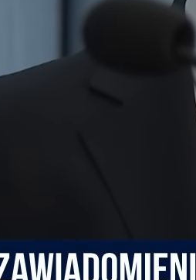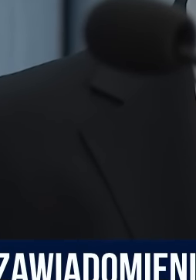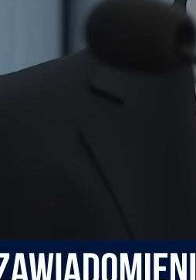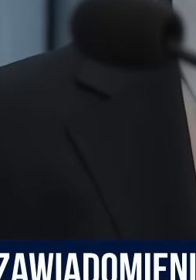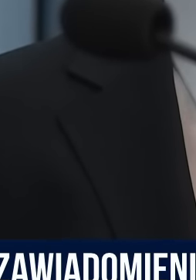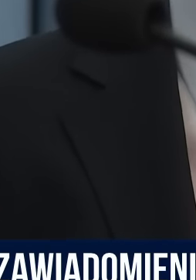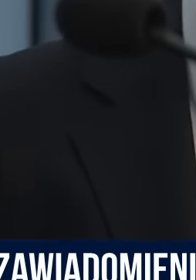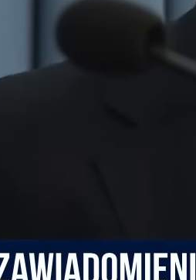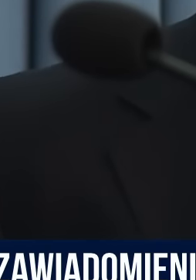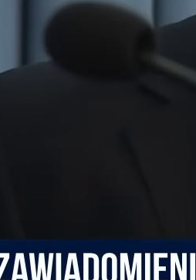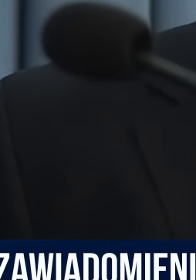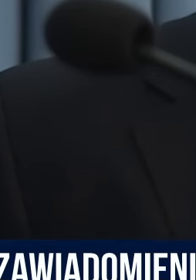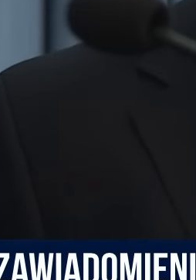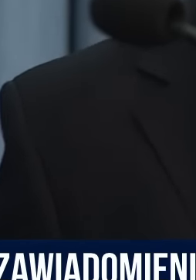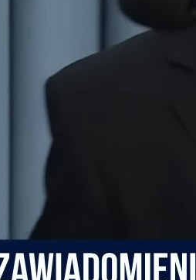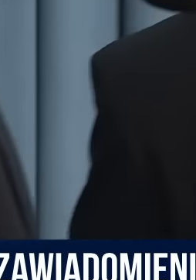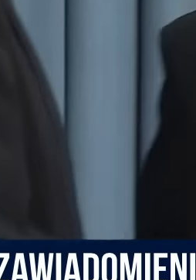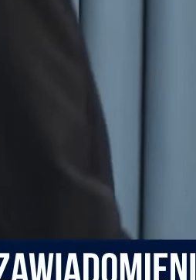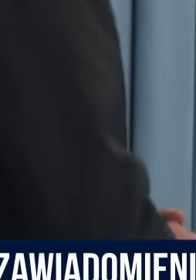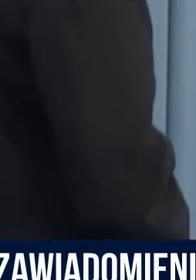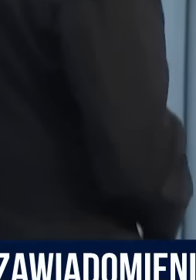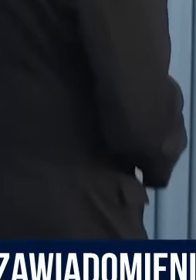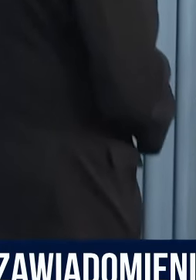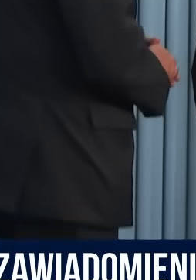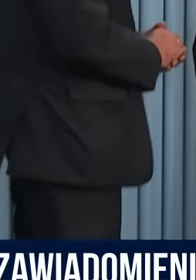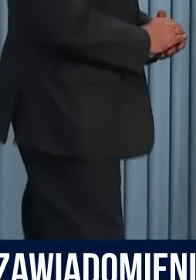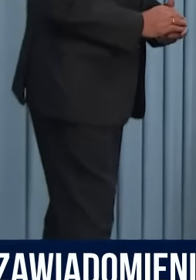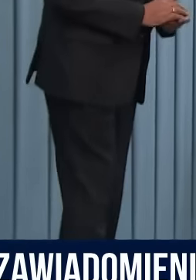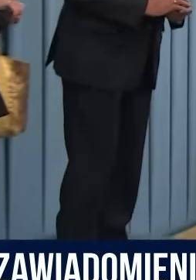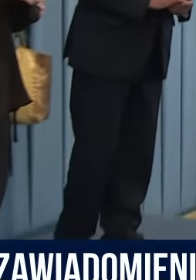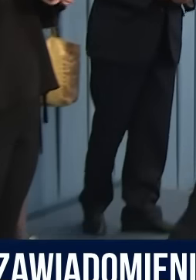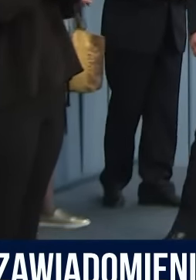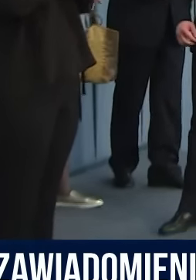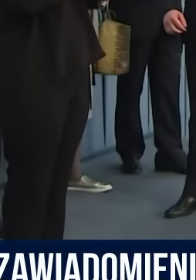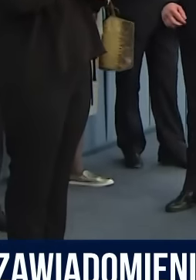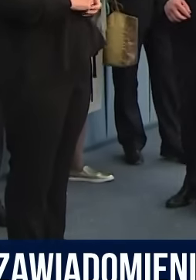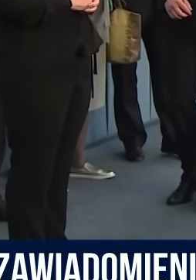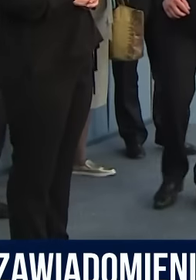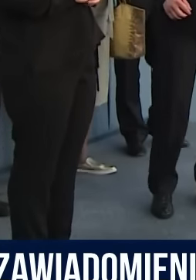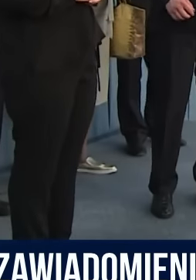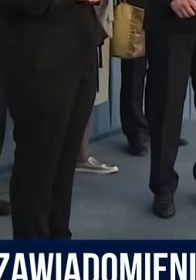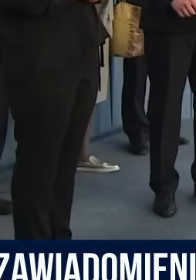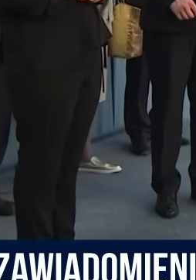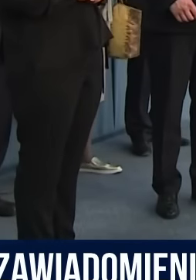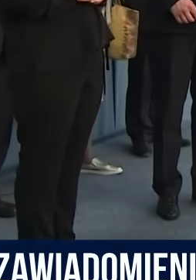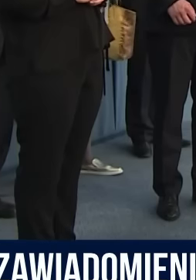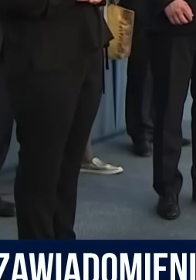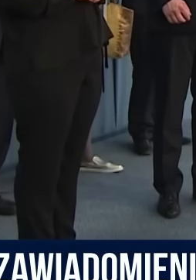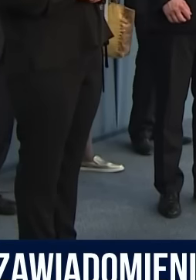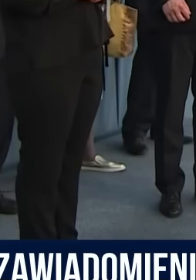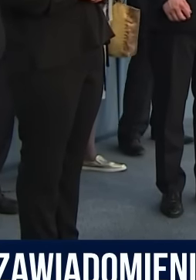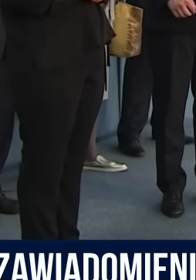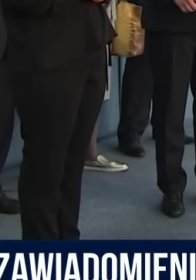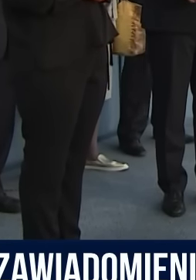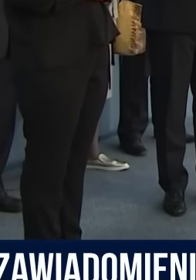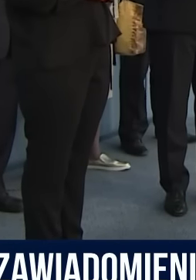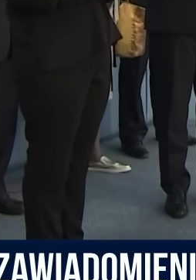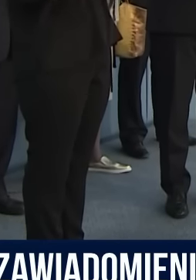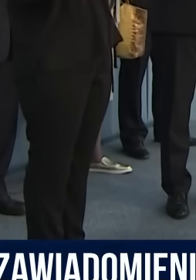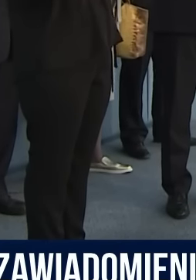nie są realizowane. Skupiają się raczej na kwestiach obyczajowych, bo tutaj znaleźli